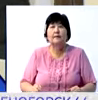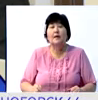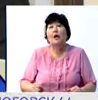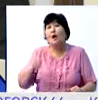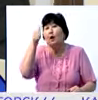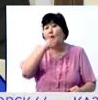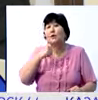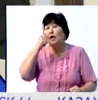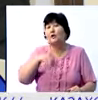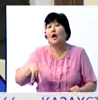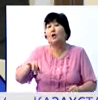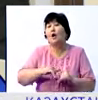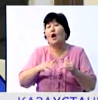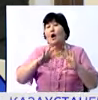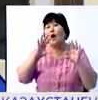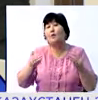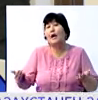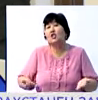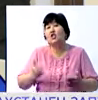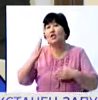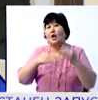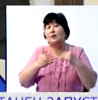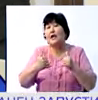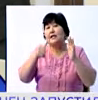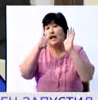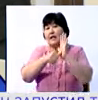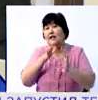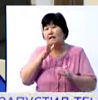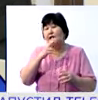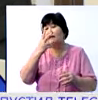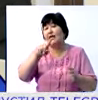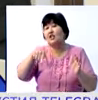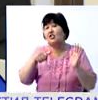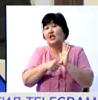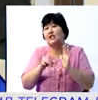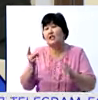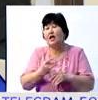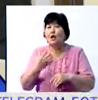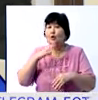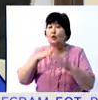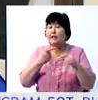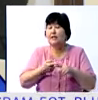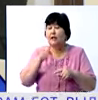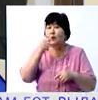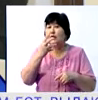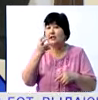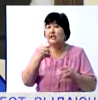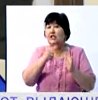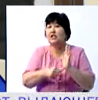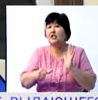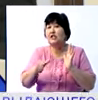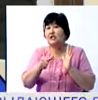Год от года в регионе растут объемы жилищного строительства. За 6 лет в 2,6 раз. В Кызылорде построено за эти годы